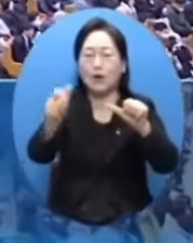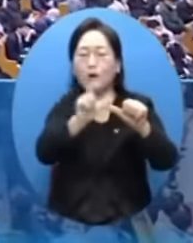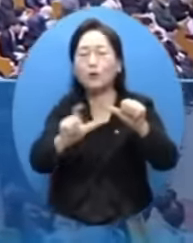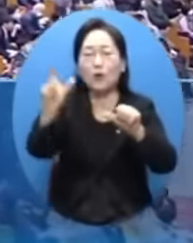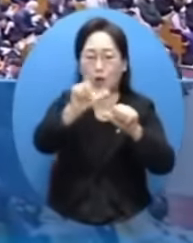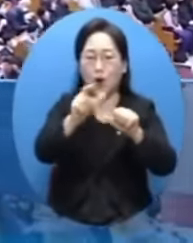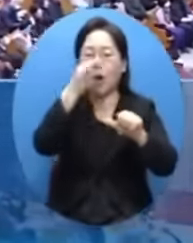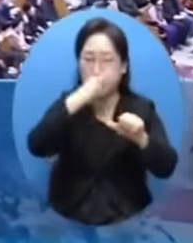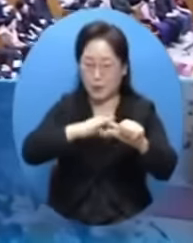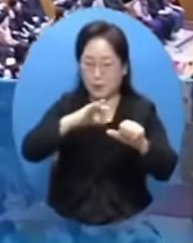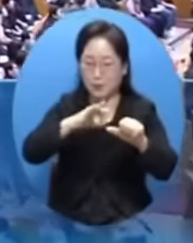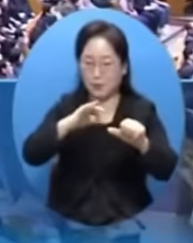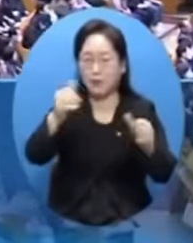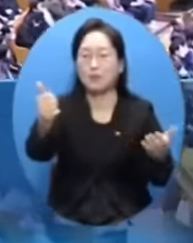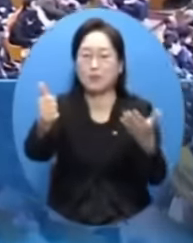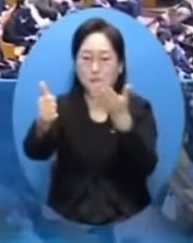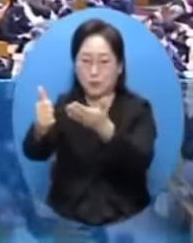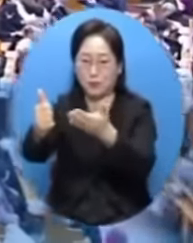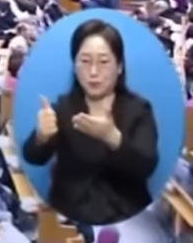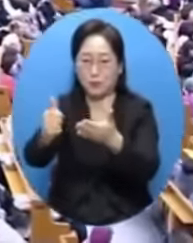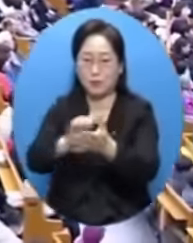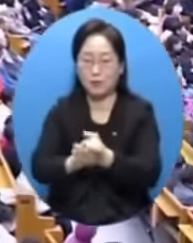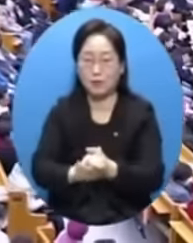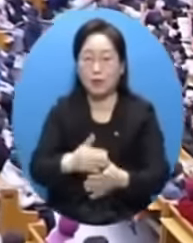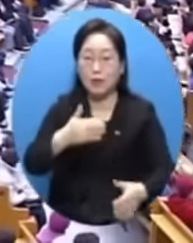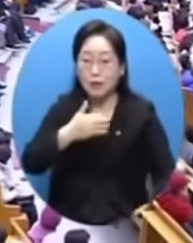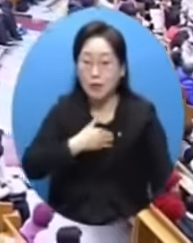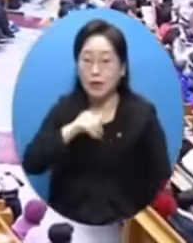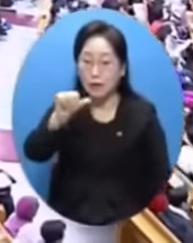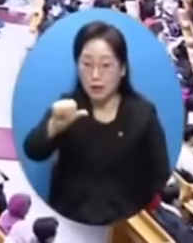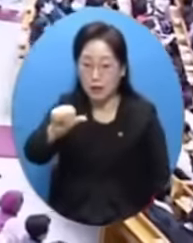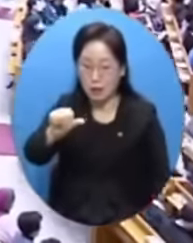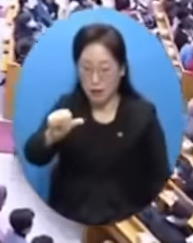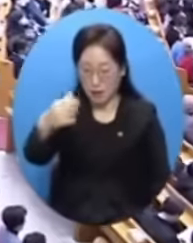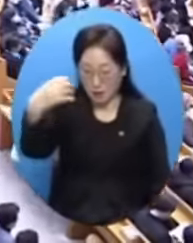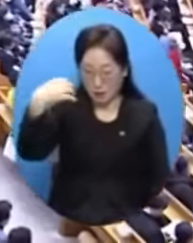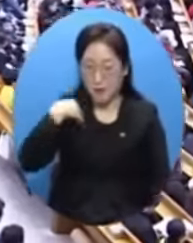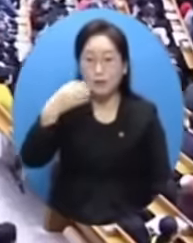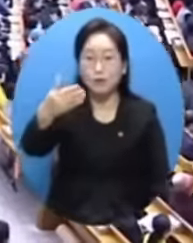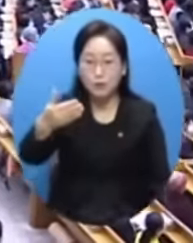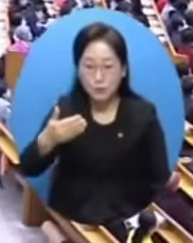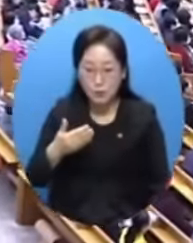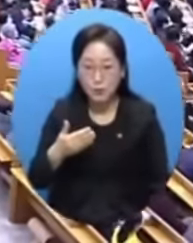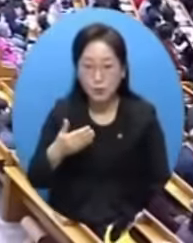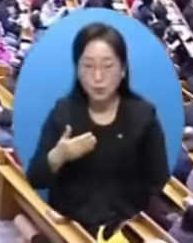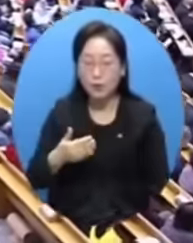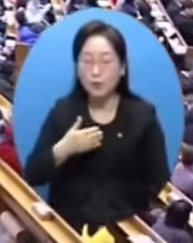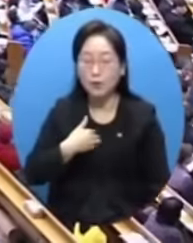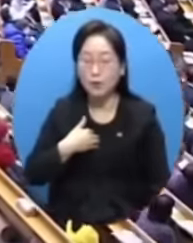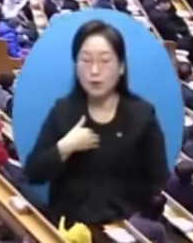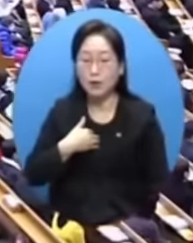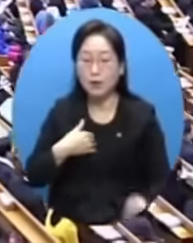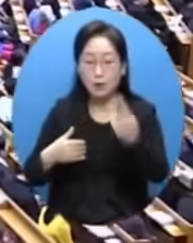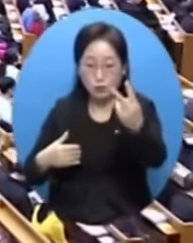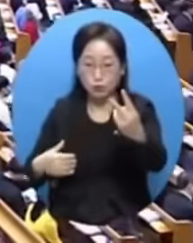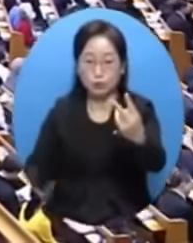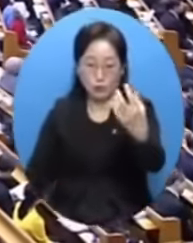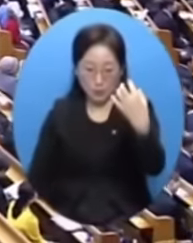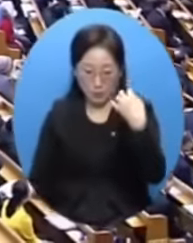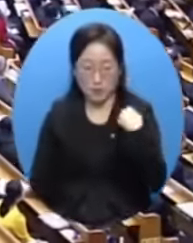남겼나이다 이렇게 보고합니다 내게 다섯 달란트를 주셨는데 내게 트를